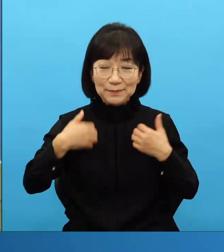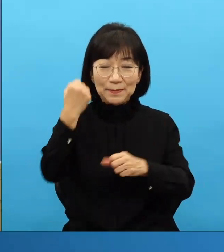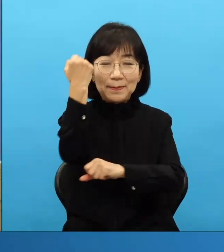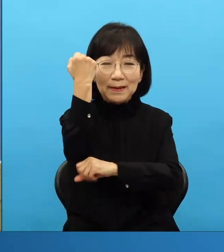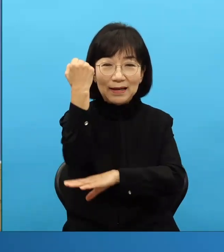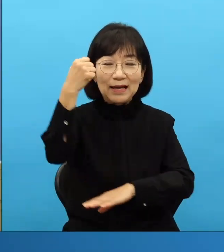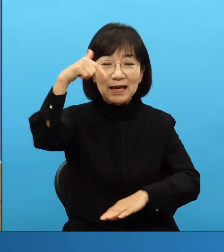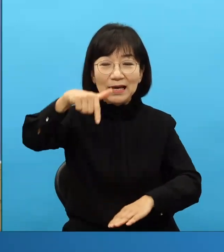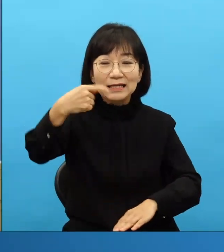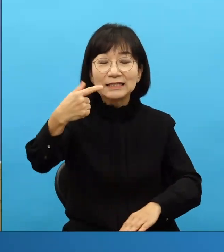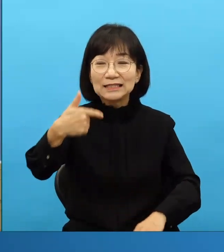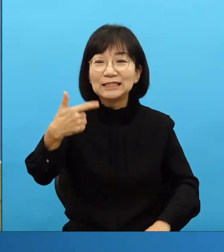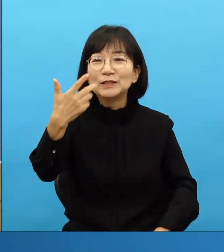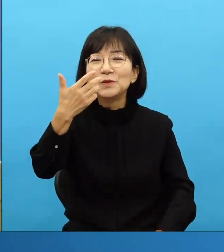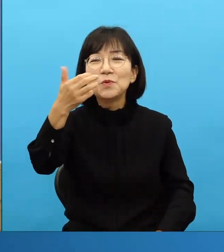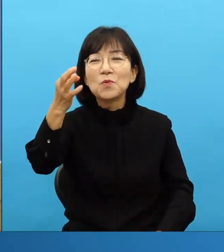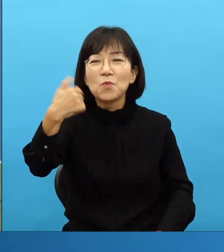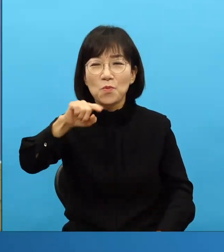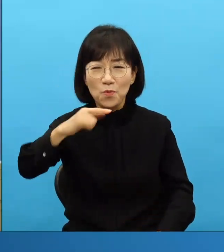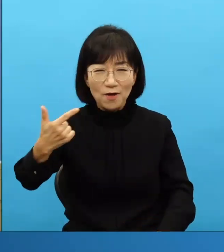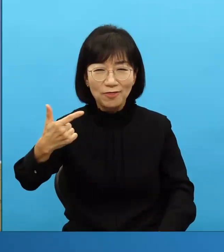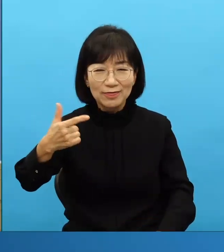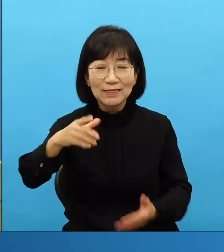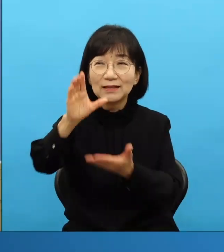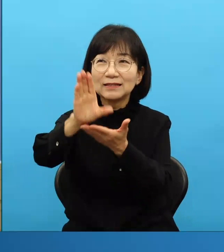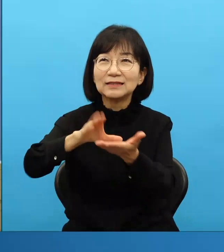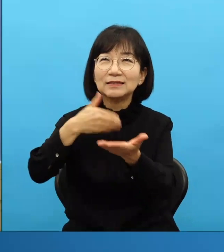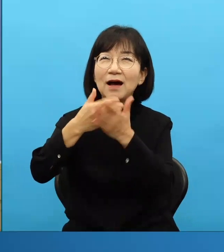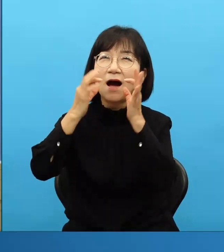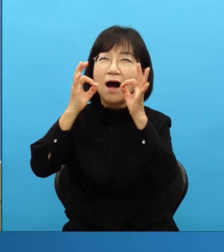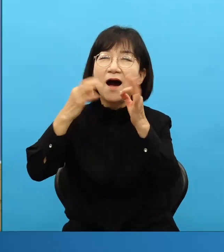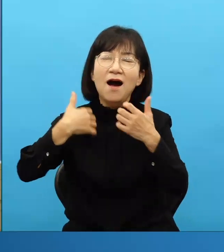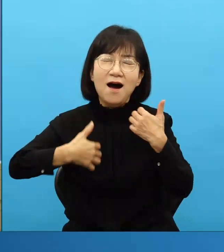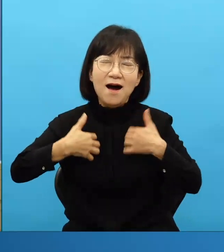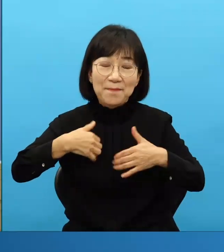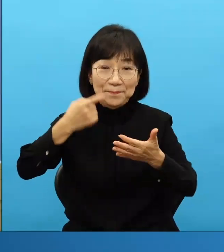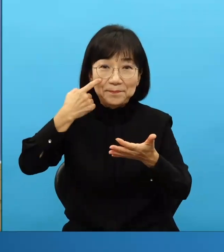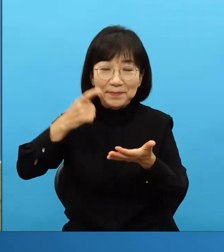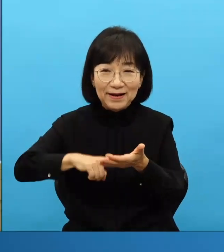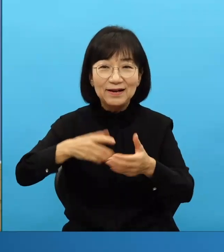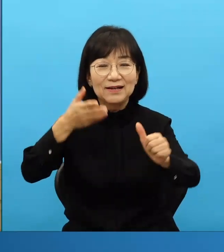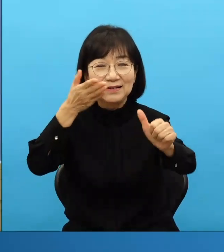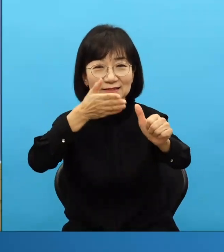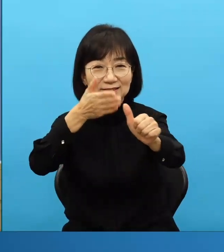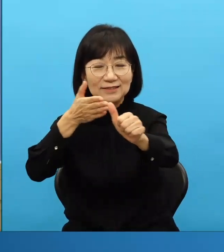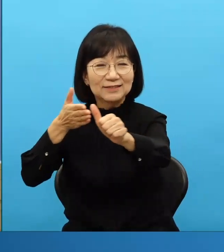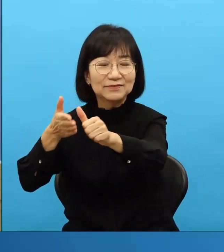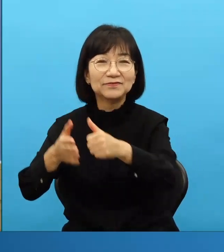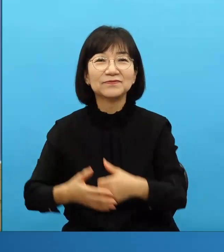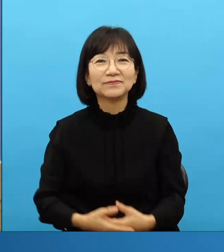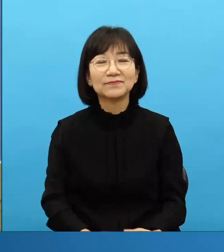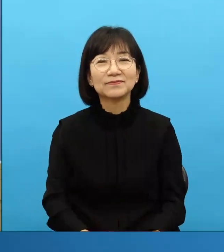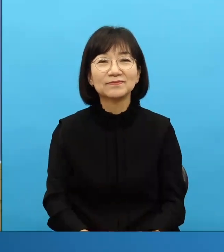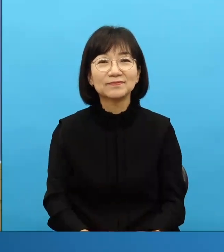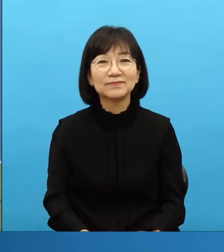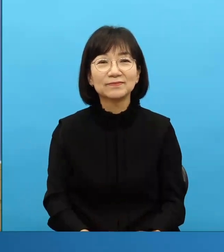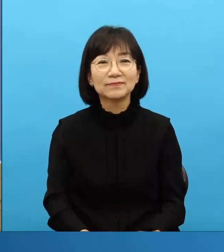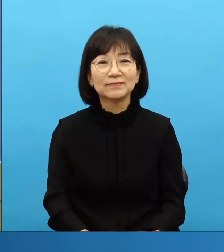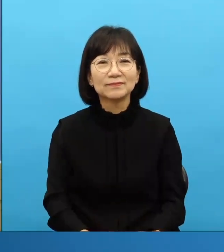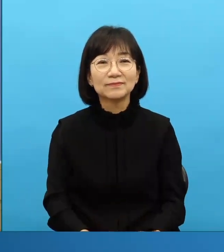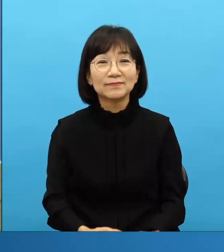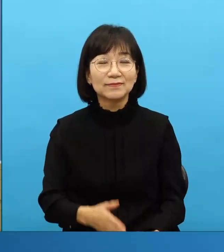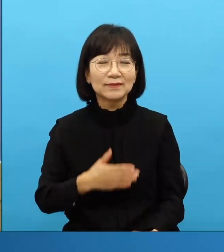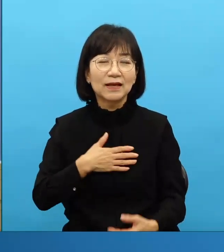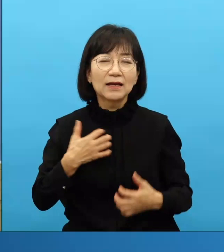그리스도 안에서 기쁨을 찾아 누릴 수 있길 May 바랍니다. you truly find this joy and enjoy the joy that comes from the fundamental, the foundation of Christ. 나의 기쁨,